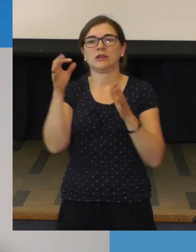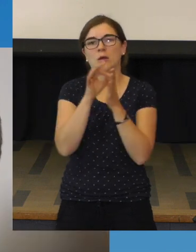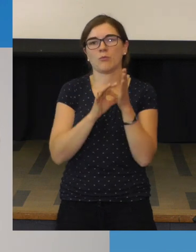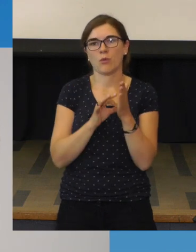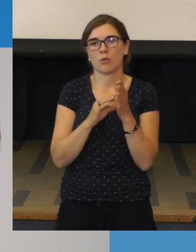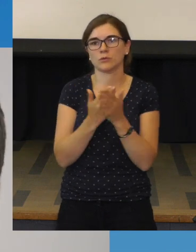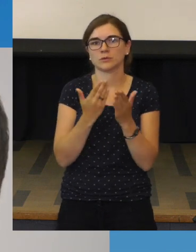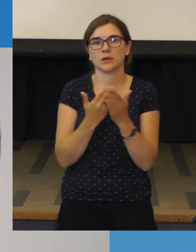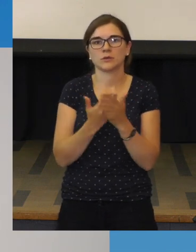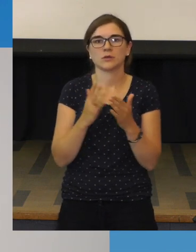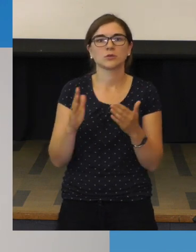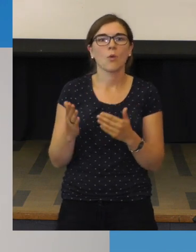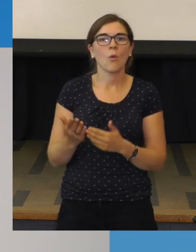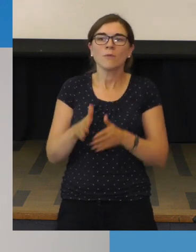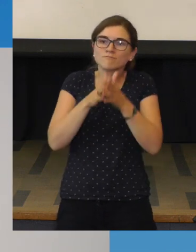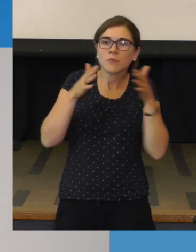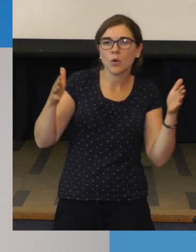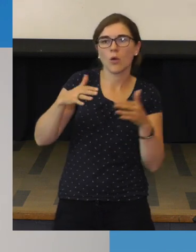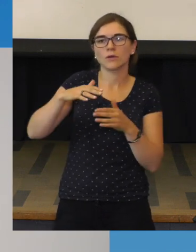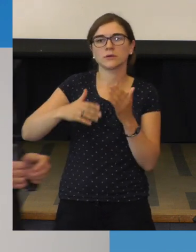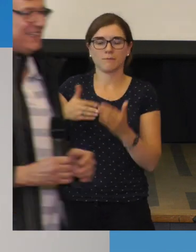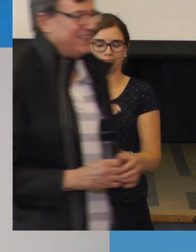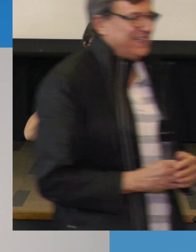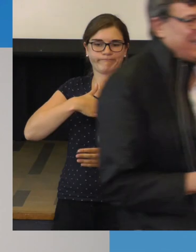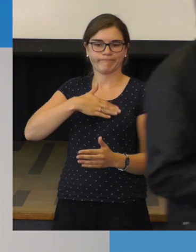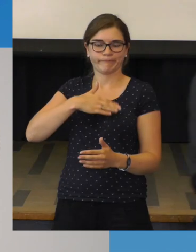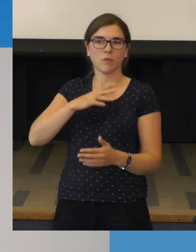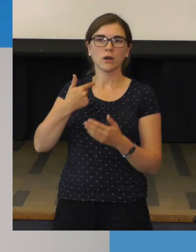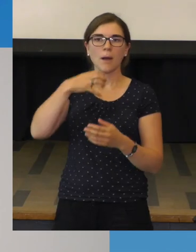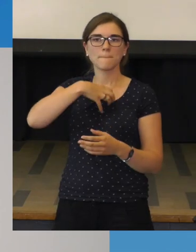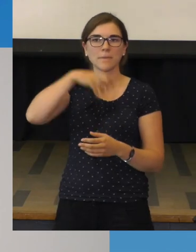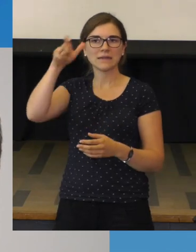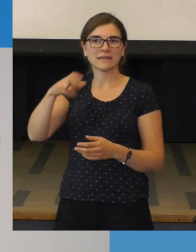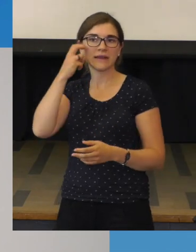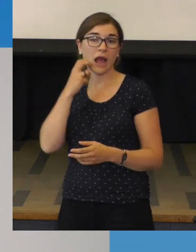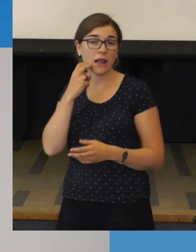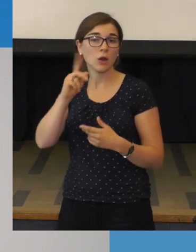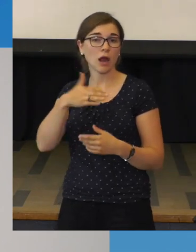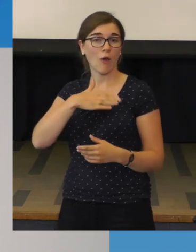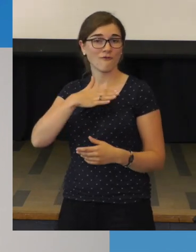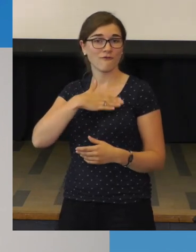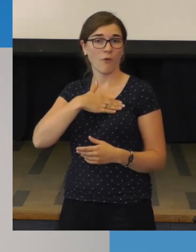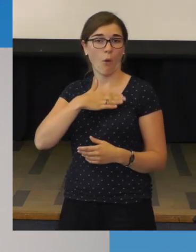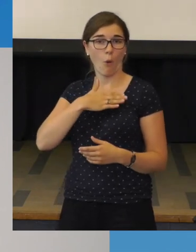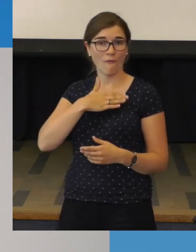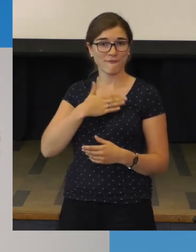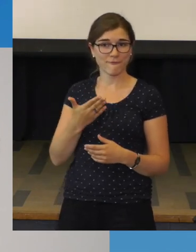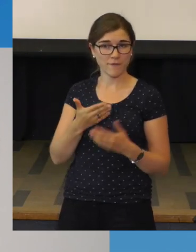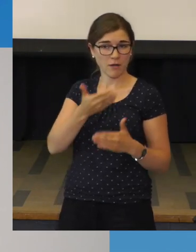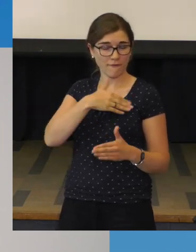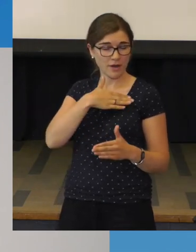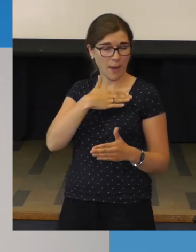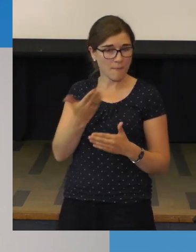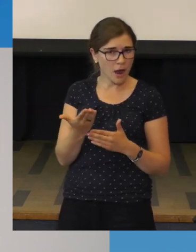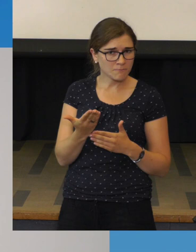der Größe des Vorhofs, auch das Alter des Patienten und auch die Form des Vorhofflimmerns. Es gibt ja verschiedene Formen des